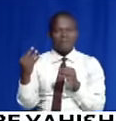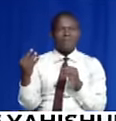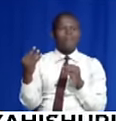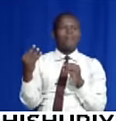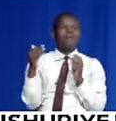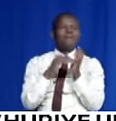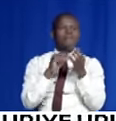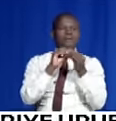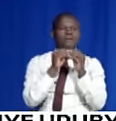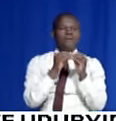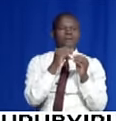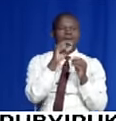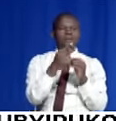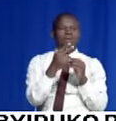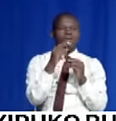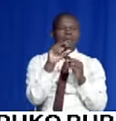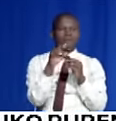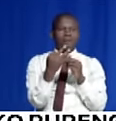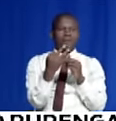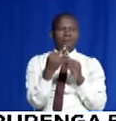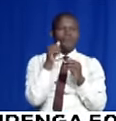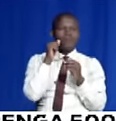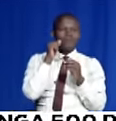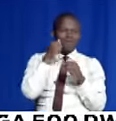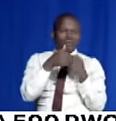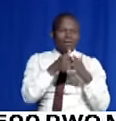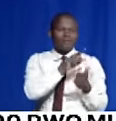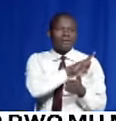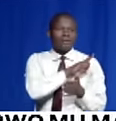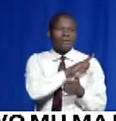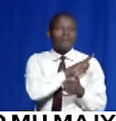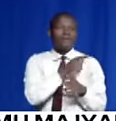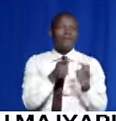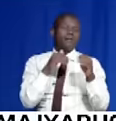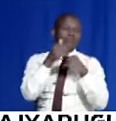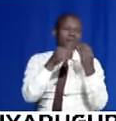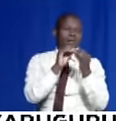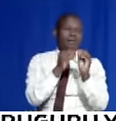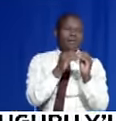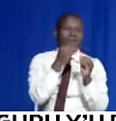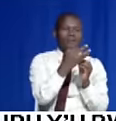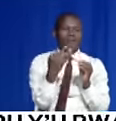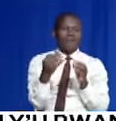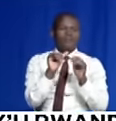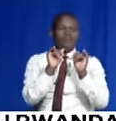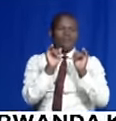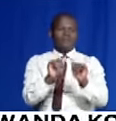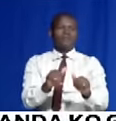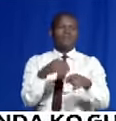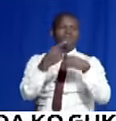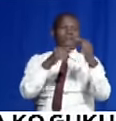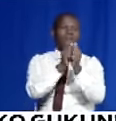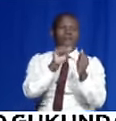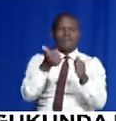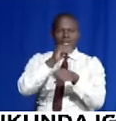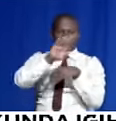na nimero 26 ku munsi w'ejo yararusimbuye yamusekeye ubundi nimero 36 asigara ahangaha akomejanyije